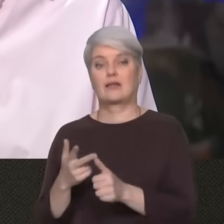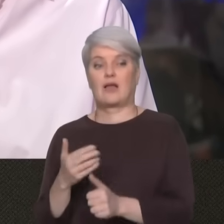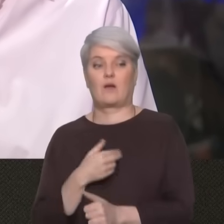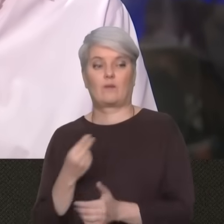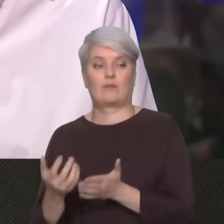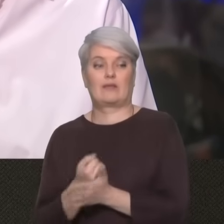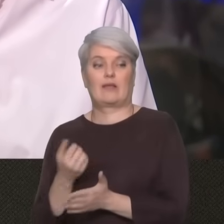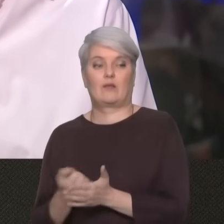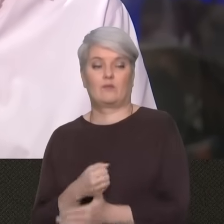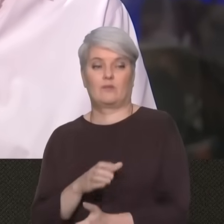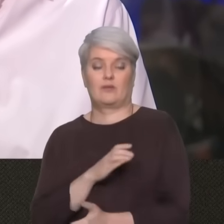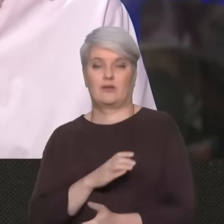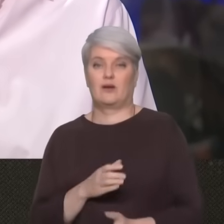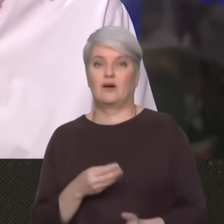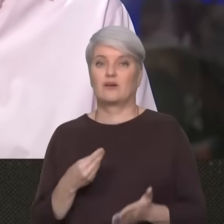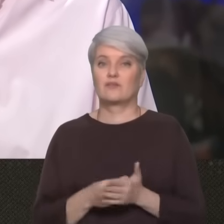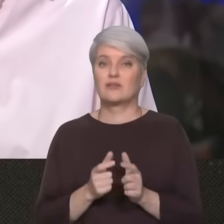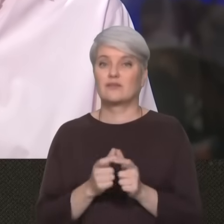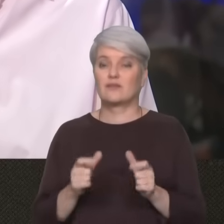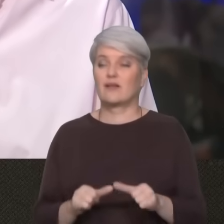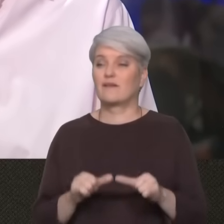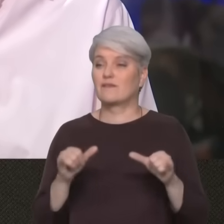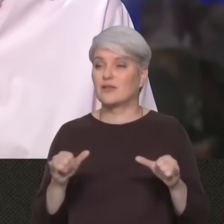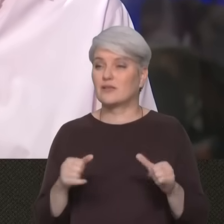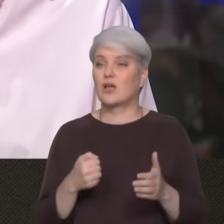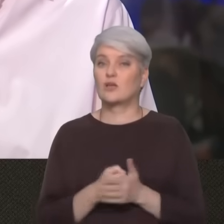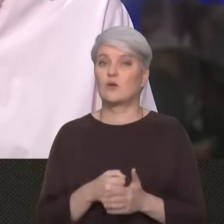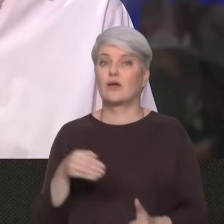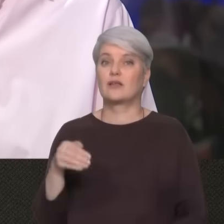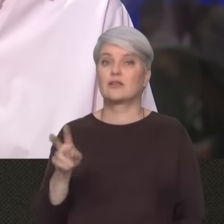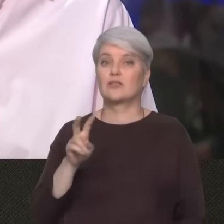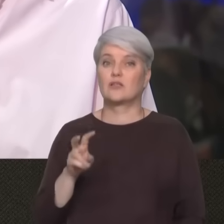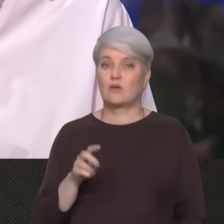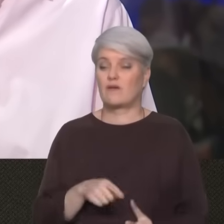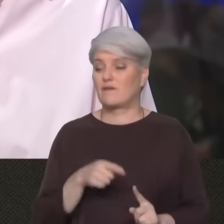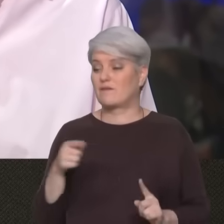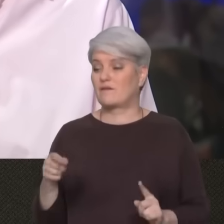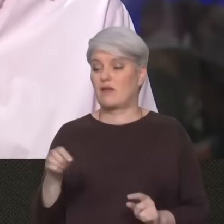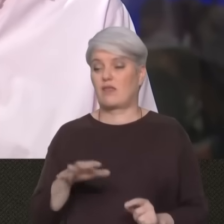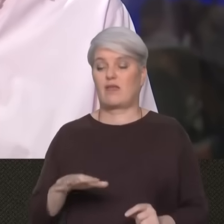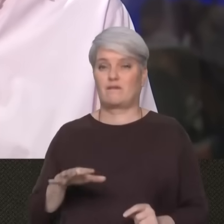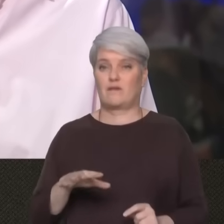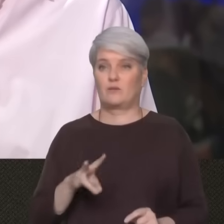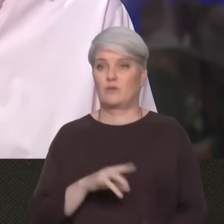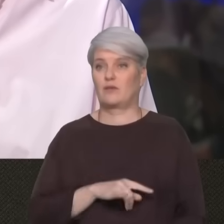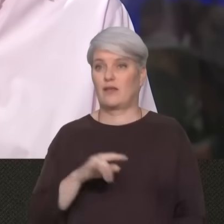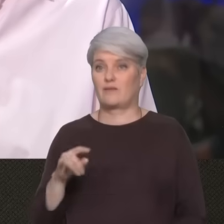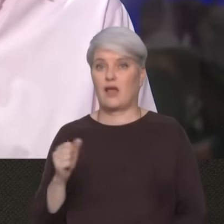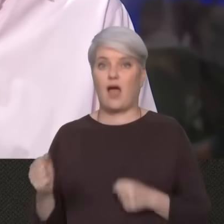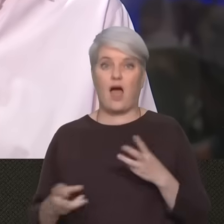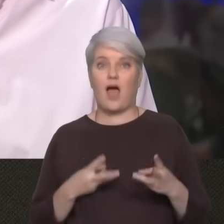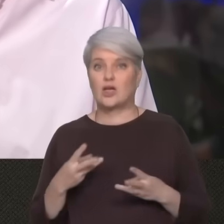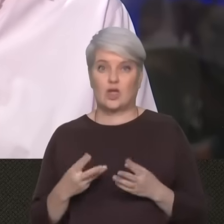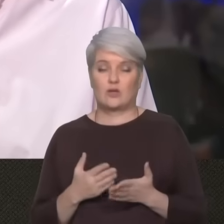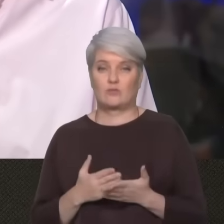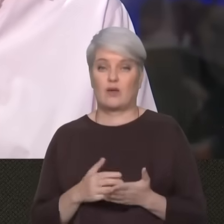цьому заробити. Вартість квитка виросла в середньому до 1000 доларів в Європу на виліт. Тому що певний ажіотаж присутній.